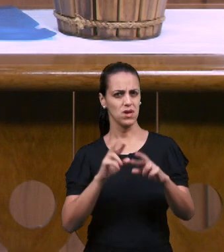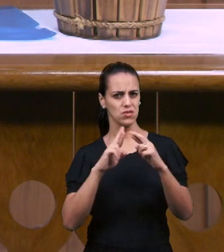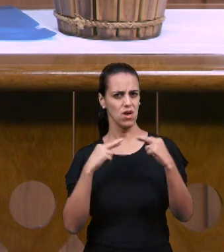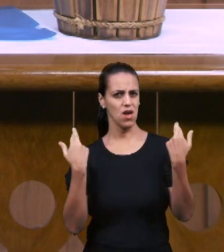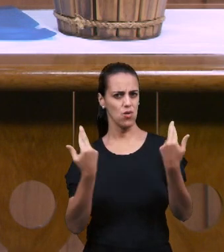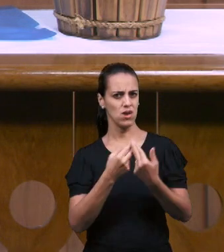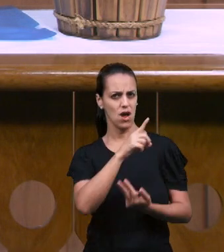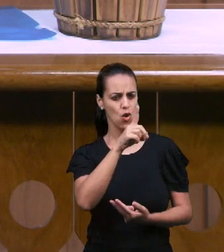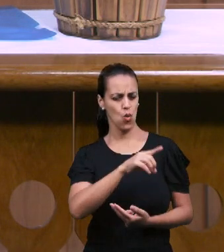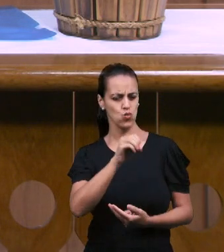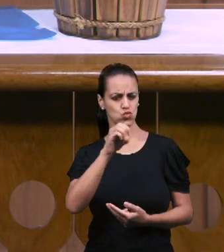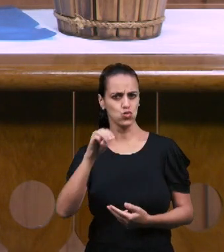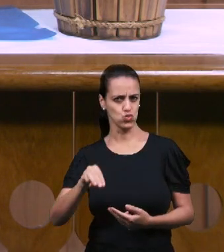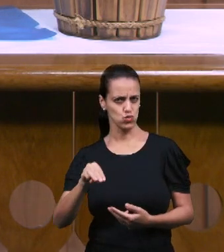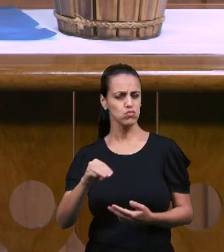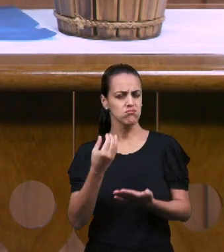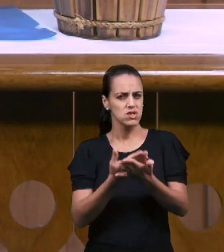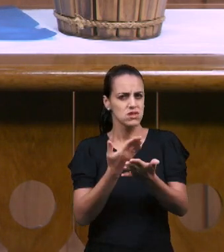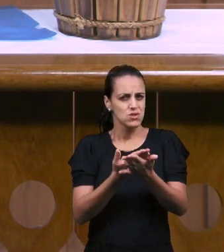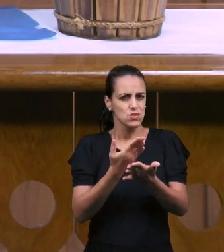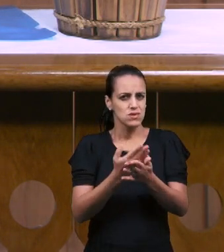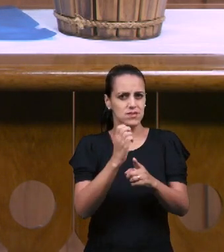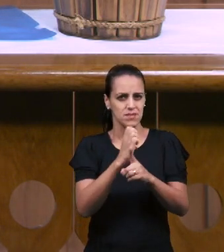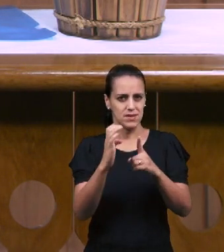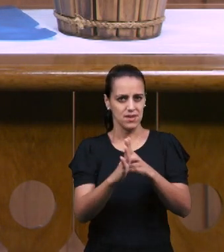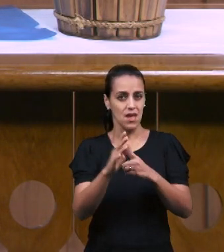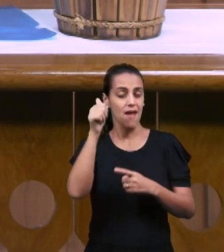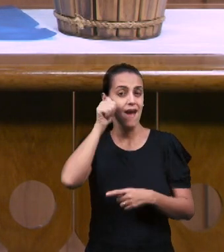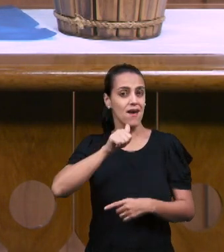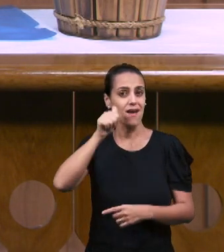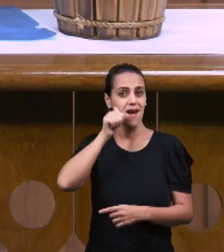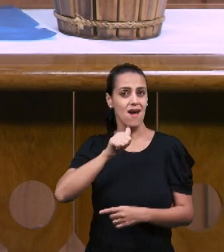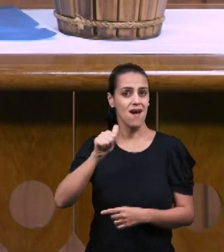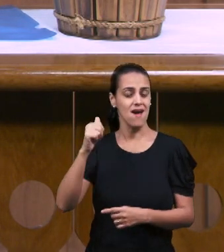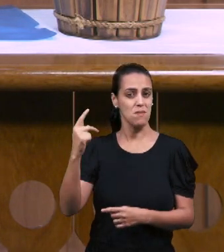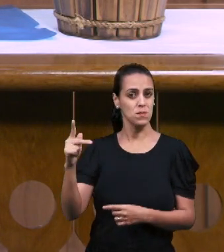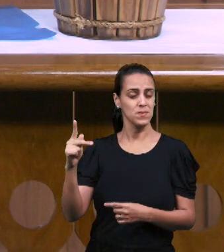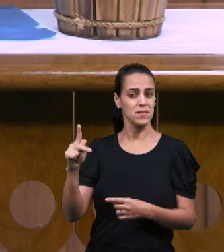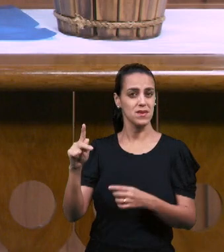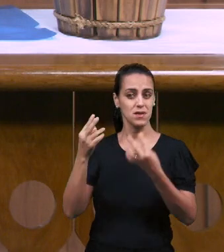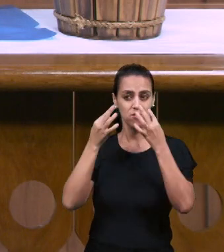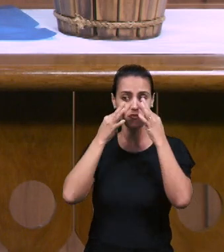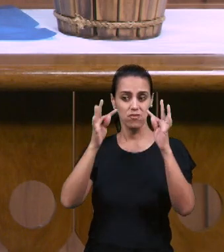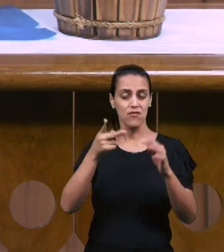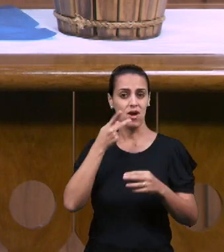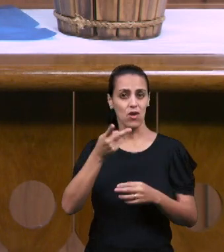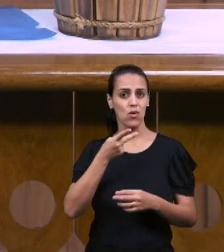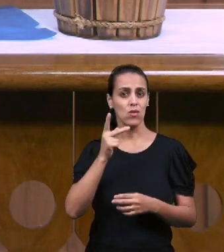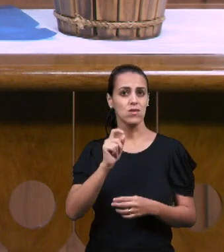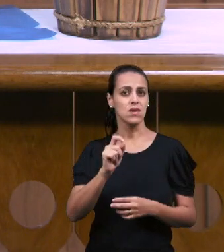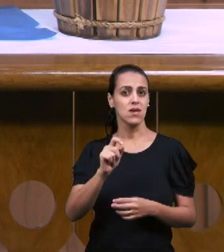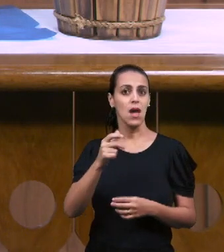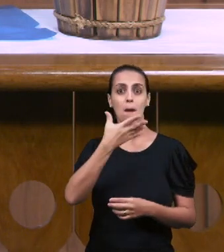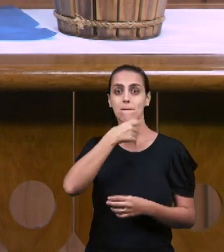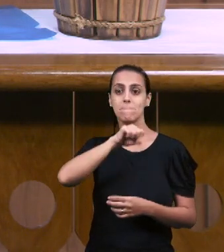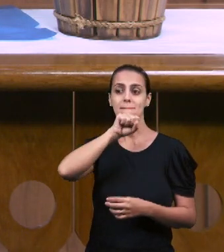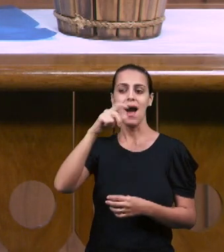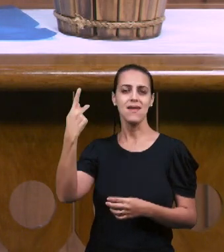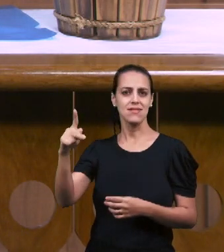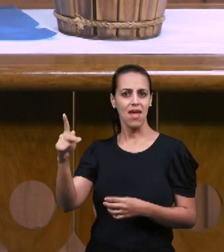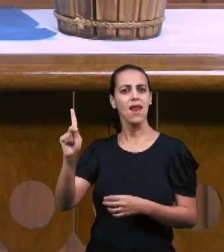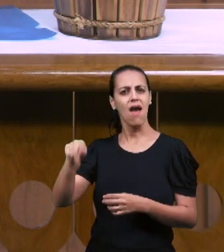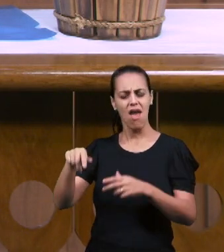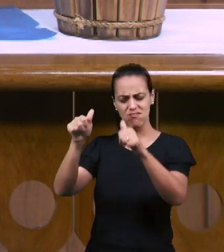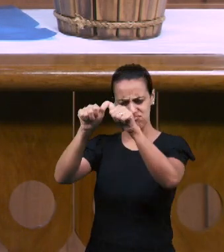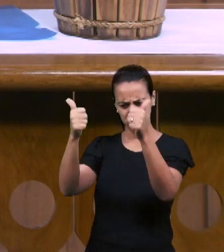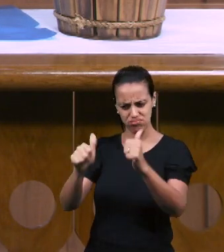Zoom de l'étude de l'EBD, une sœur a témoigné que son père est idolâtre,